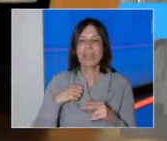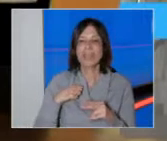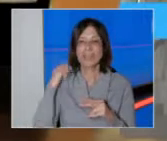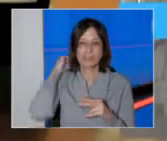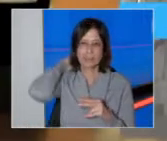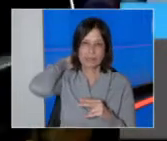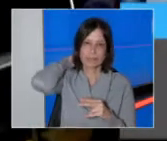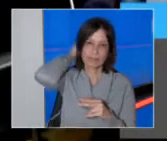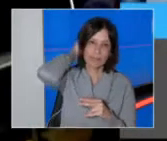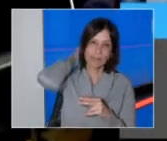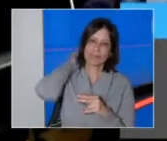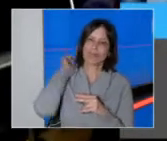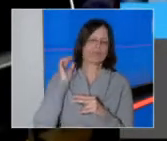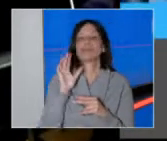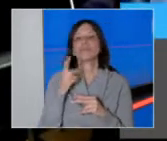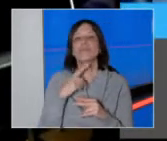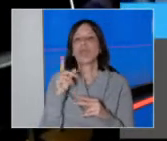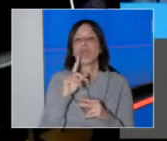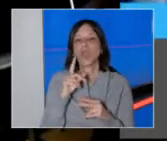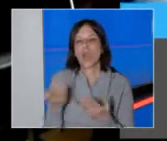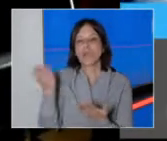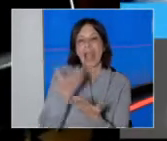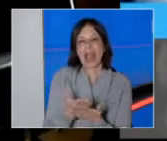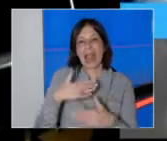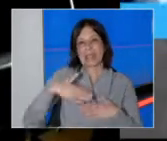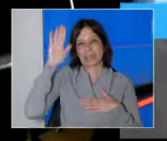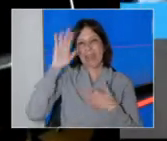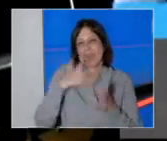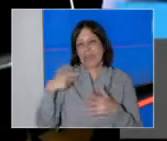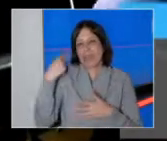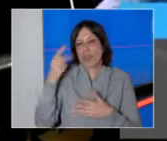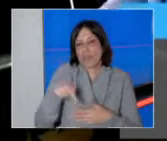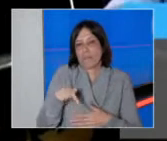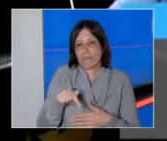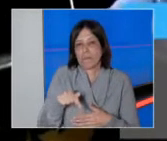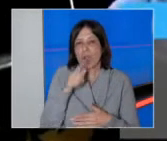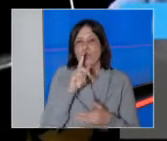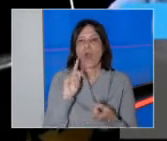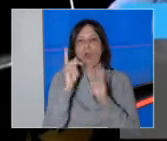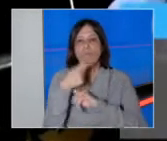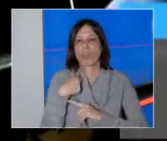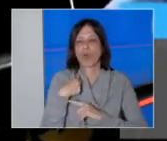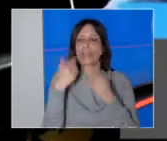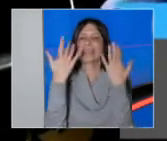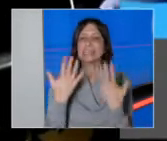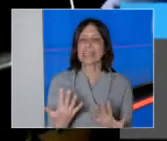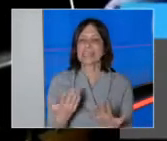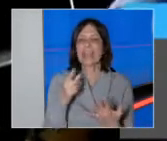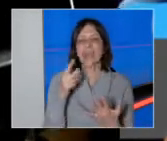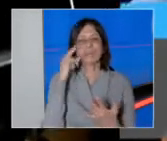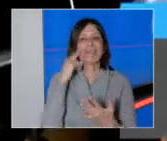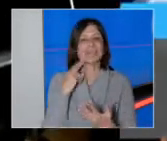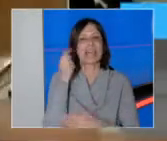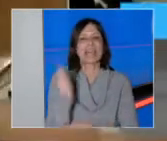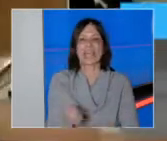ובקקרס הזה. אם אתה לא מעלה את זה להצבעה, אין לנו מה להיות פה. אתה הופך אותנו לסטטיסטים, אתה מבזה